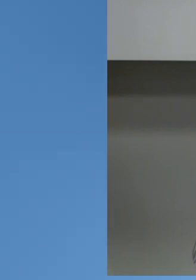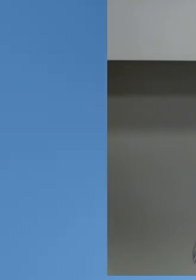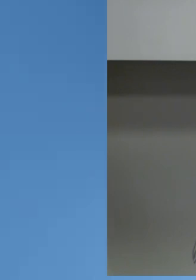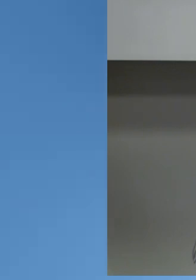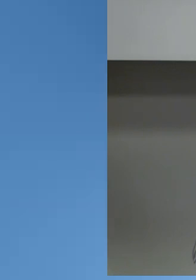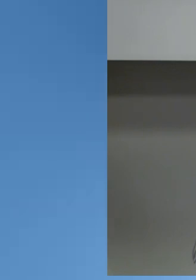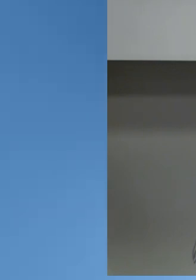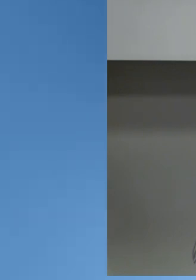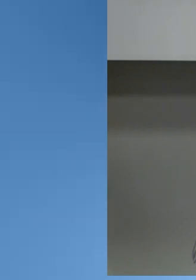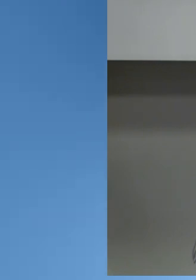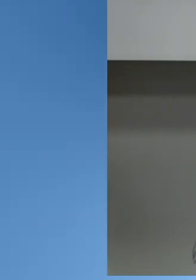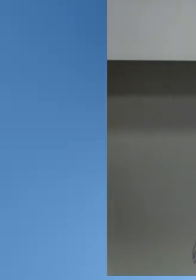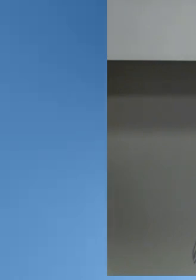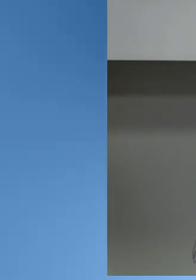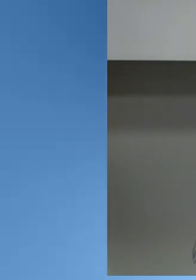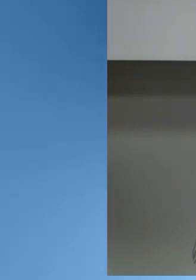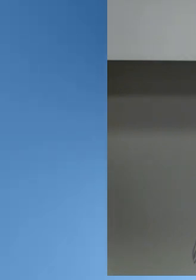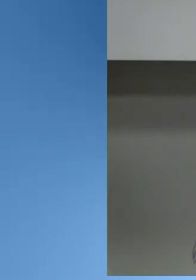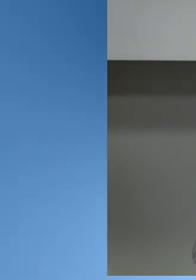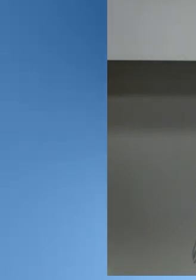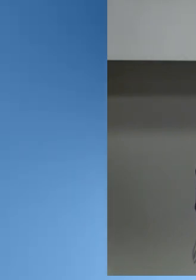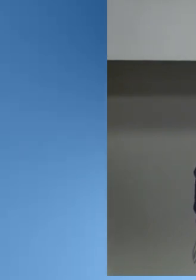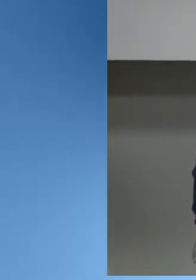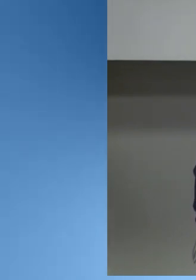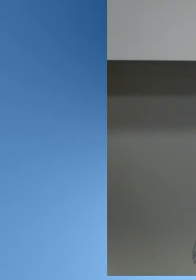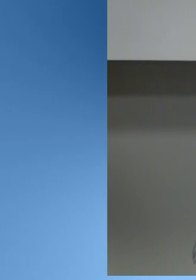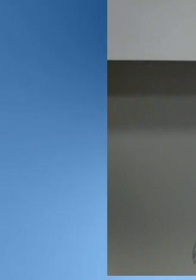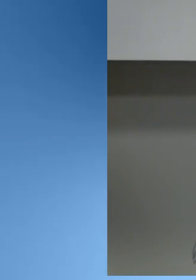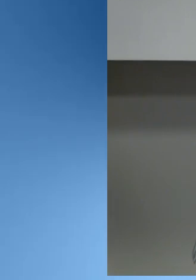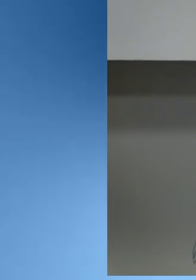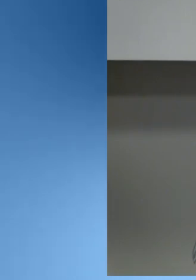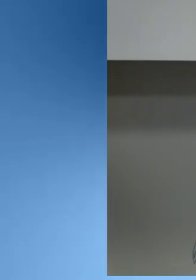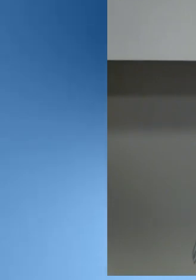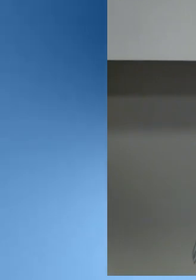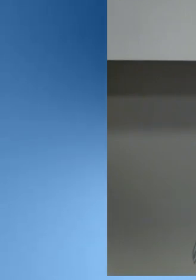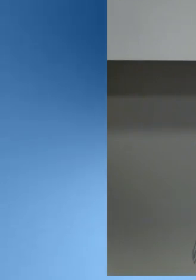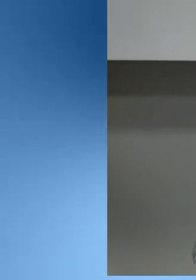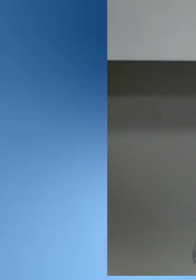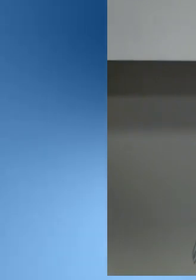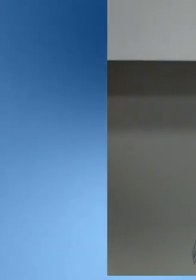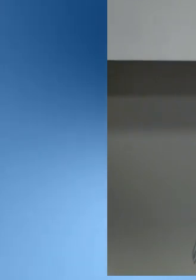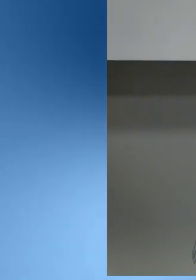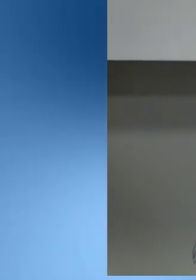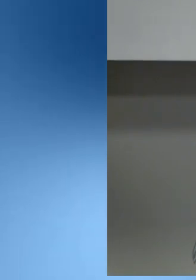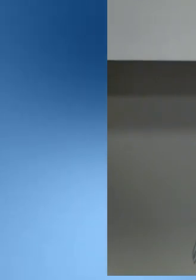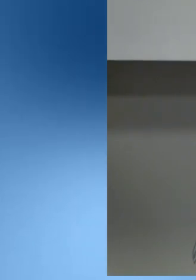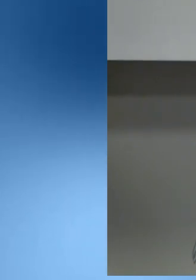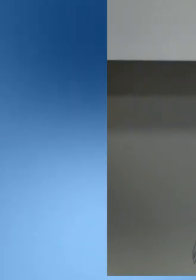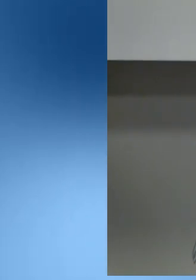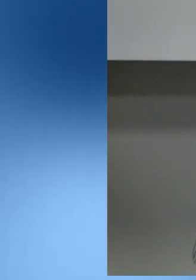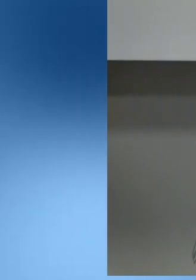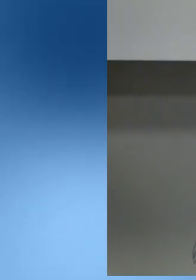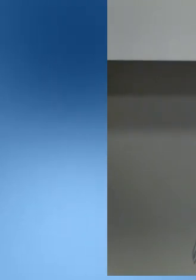euh dès 2023 qui va continuer en 2024 et donc sur l'année 2023 euh les fonds